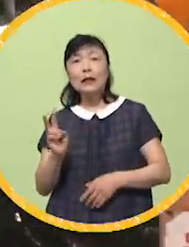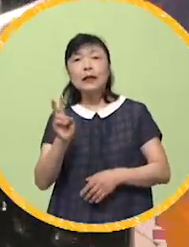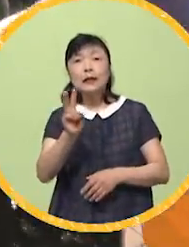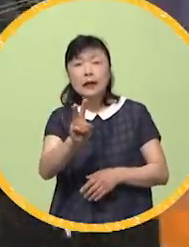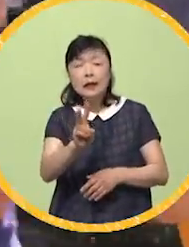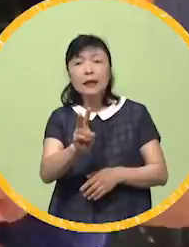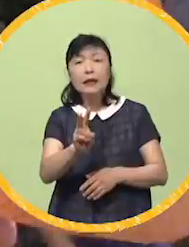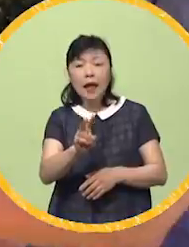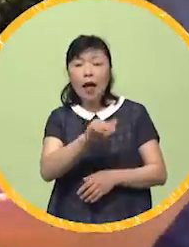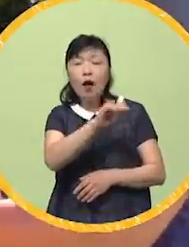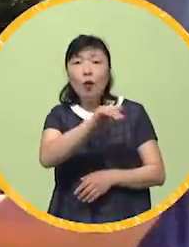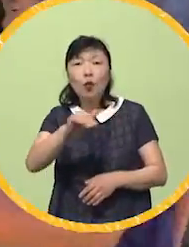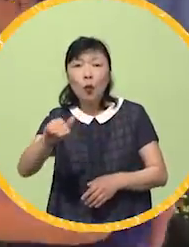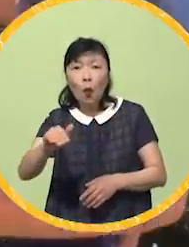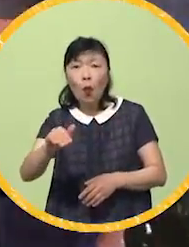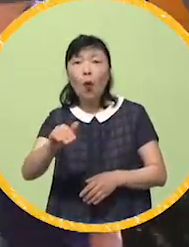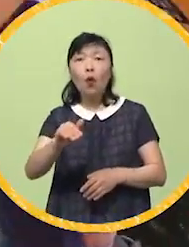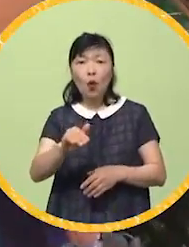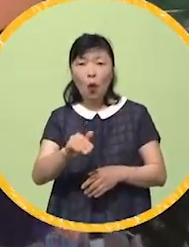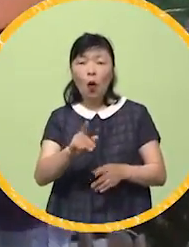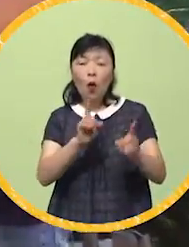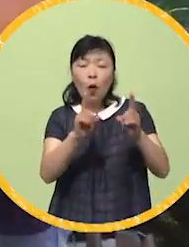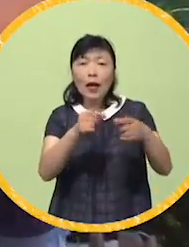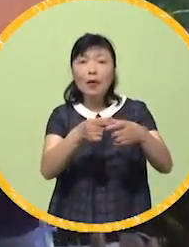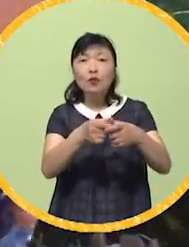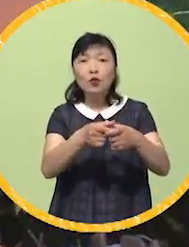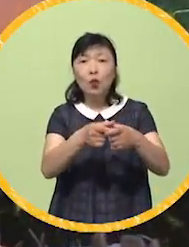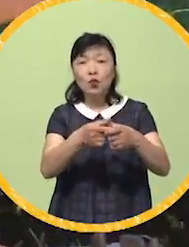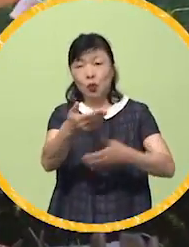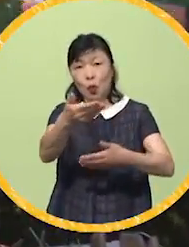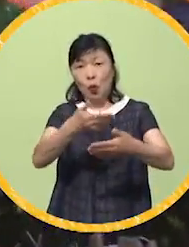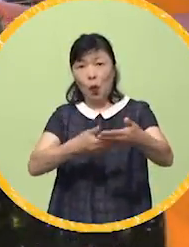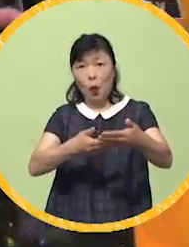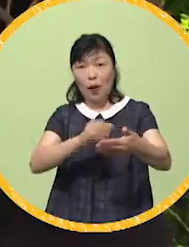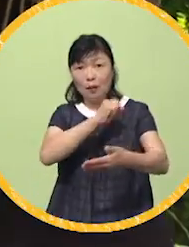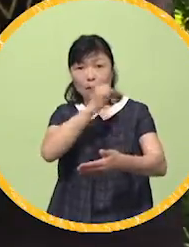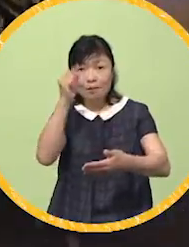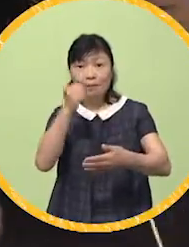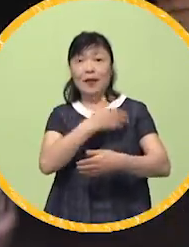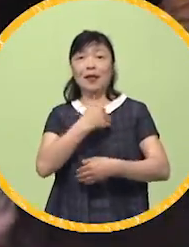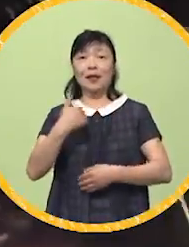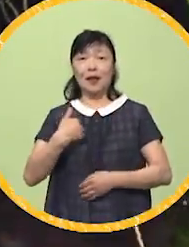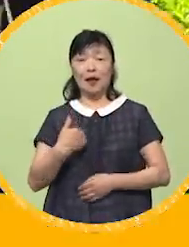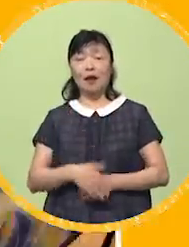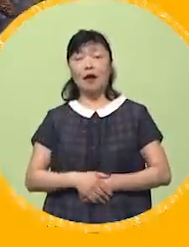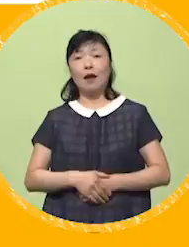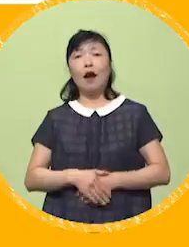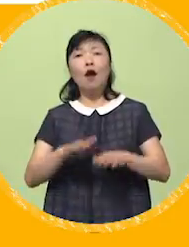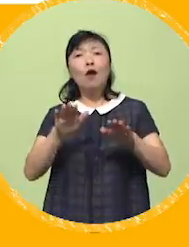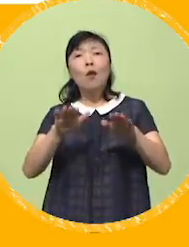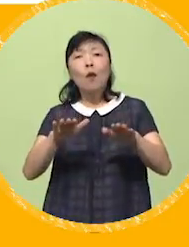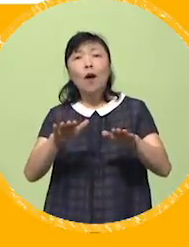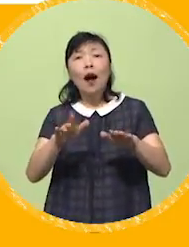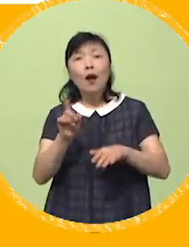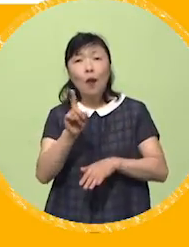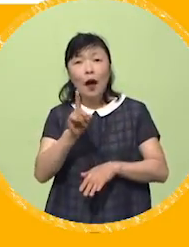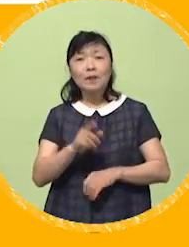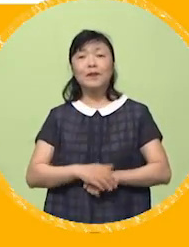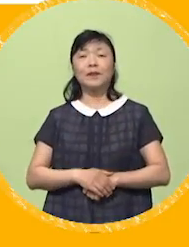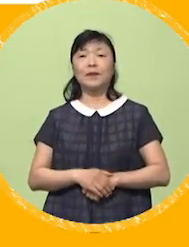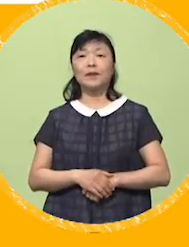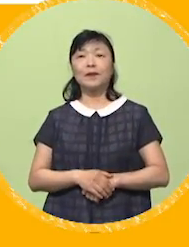ザリガニ取りに熱中する少年たちとゲームソフトと交換することに成功しました。そして今回訪れたのは、